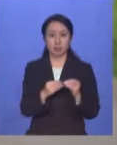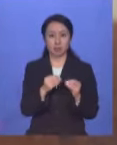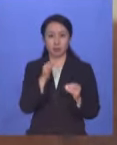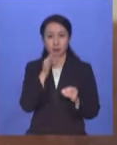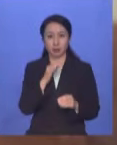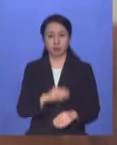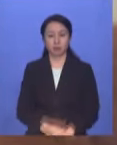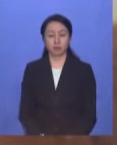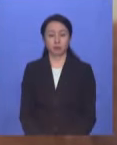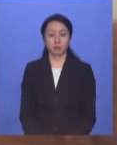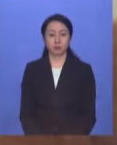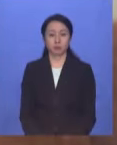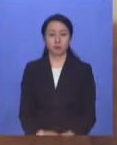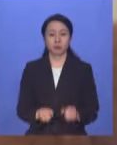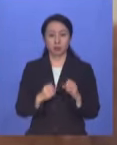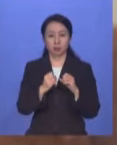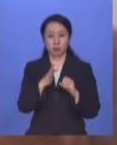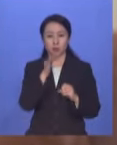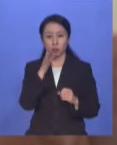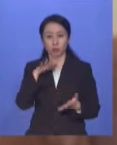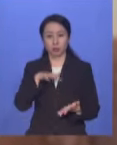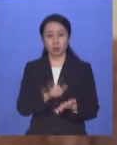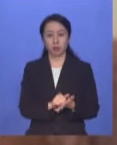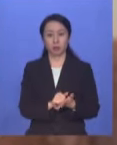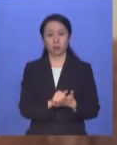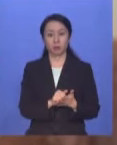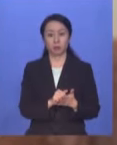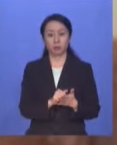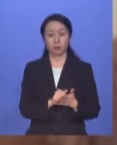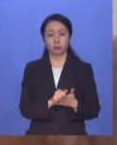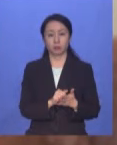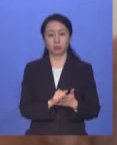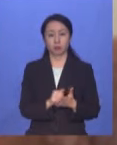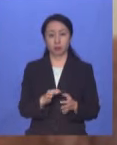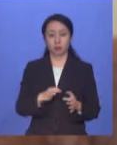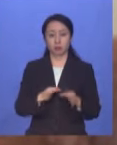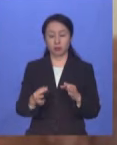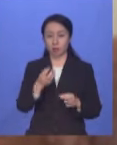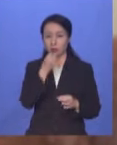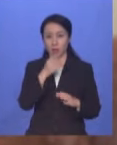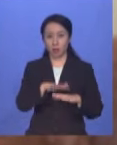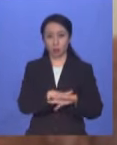С 2014 года занимает предпринимательской деятельностью в сфере общепита,